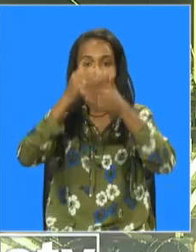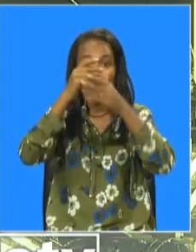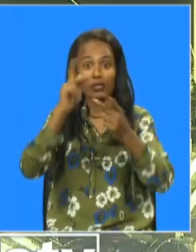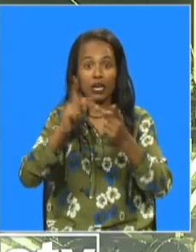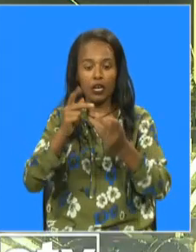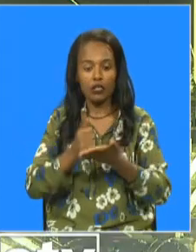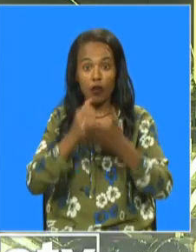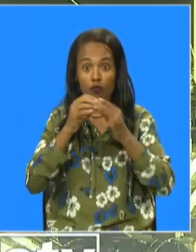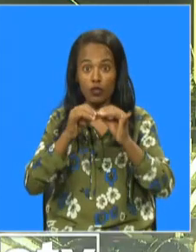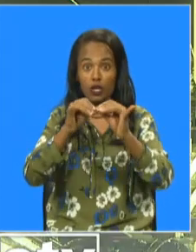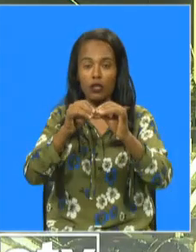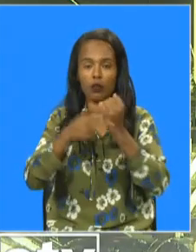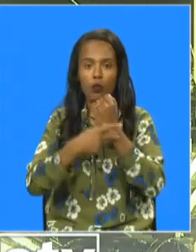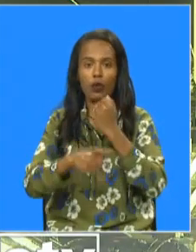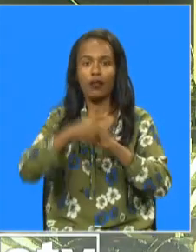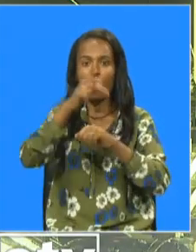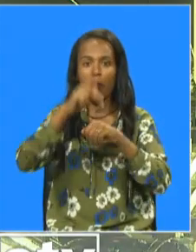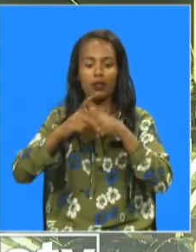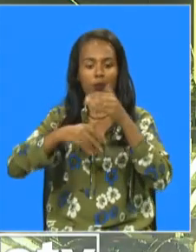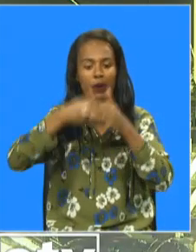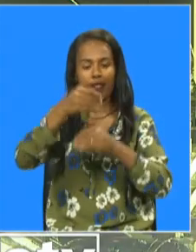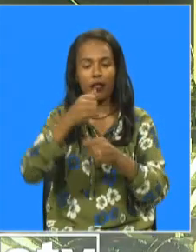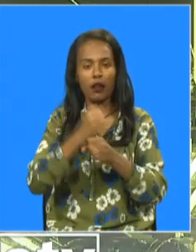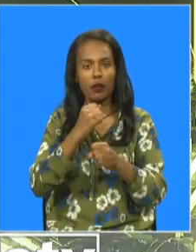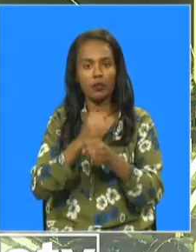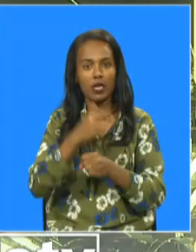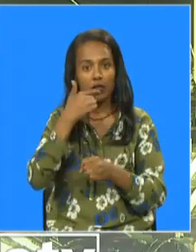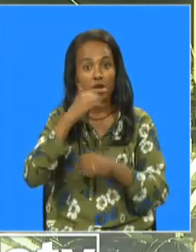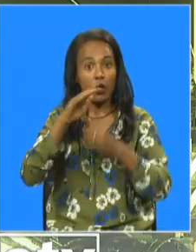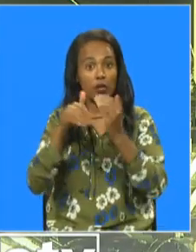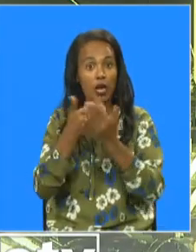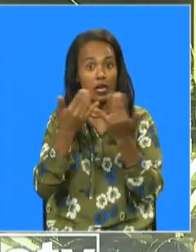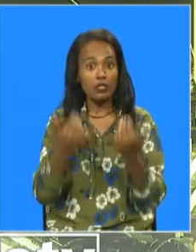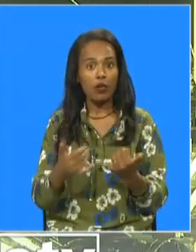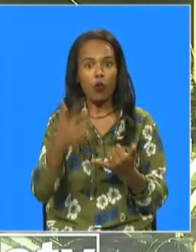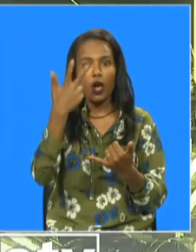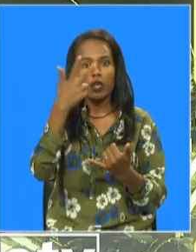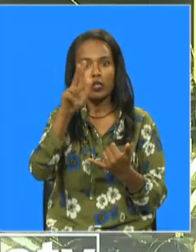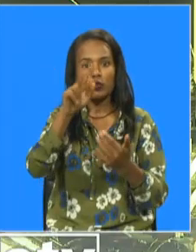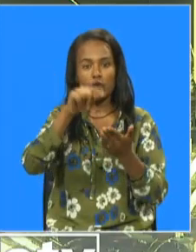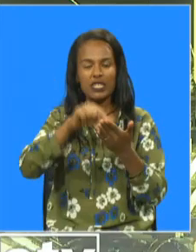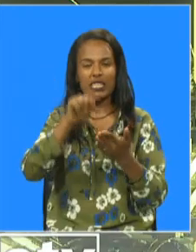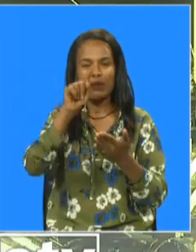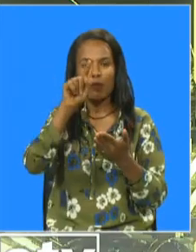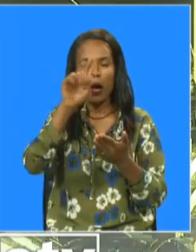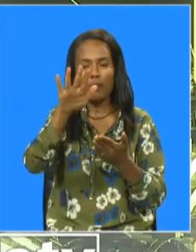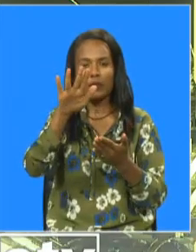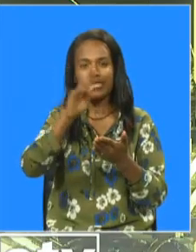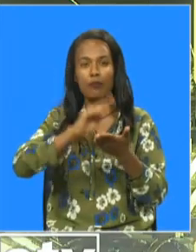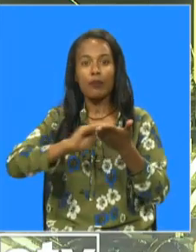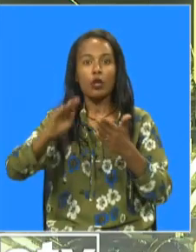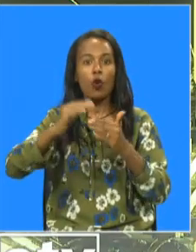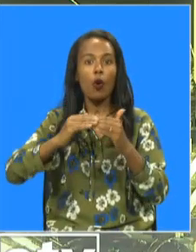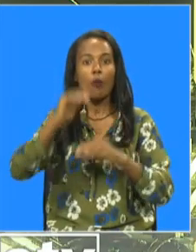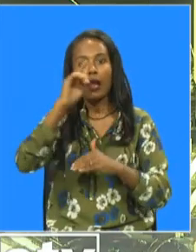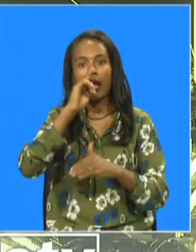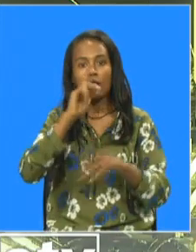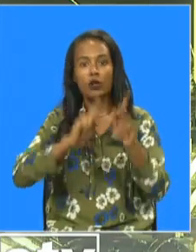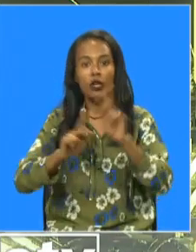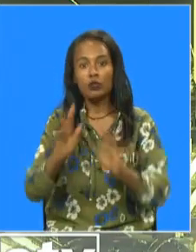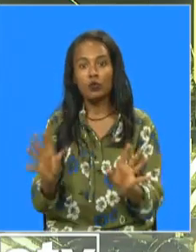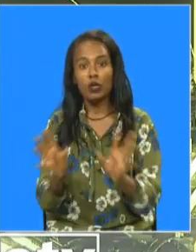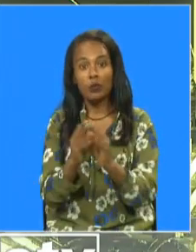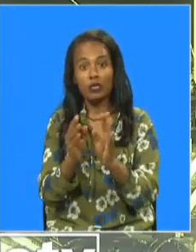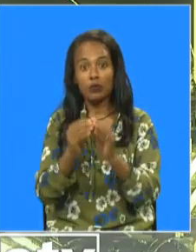እንዲቀጥል ከፖለቲካ ፓርቲዎች ጋር በቀጣይ እንደሚሰራ አስታውቋል። አጠቃላይ እስካሁንም 13.5 ቢሊዮን ብር በላይ የሚሆን ከህዝቡ